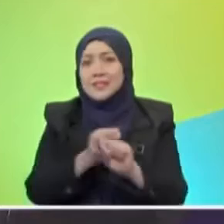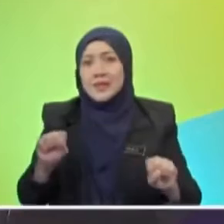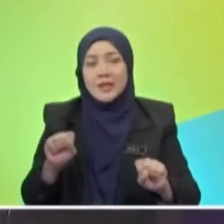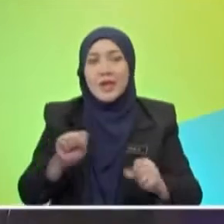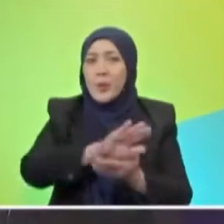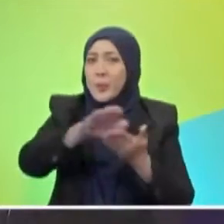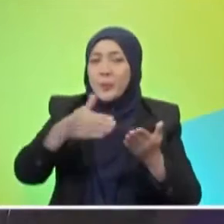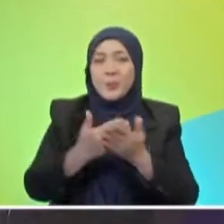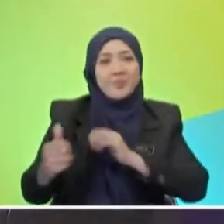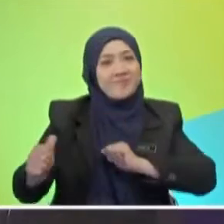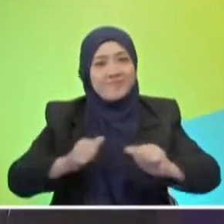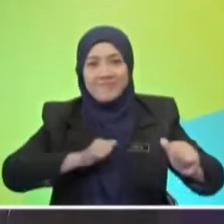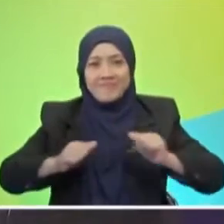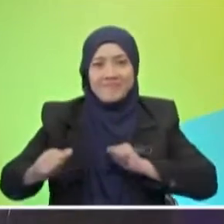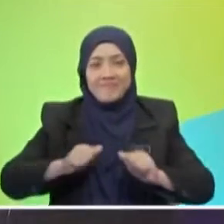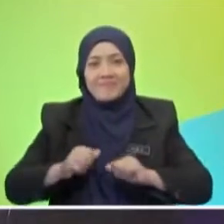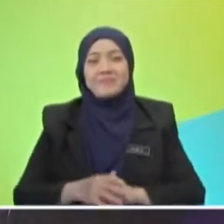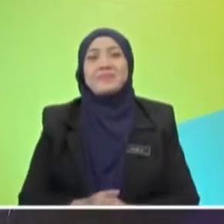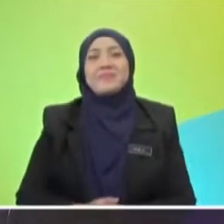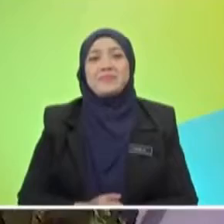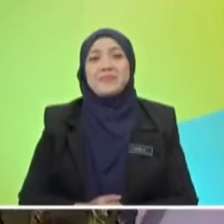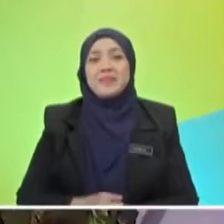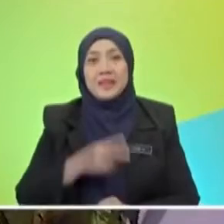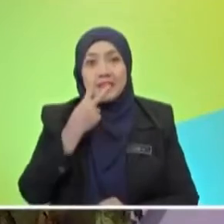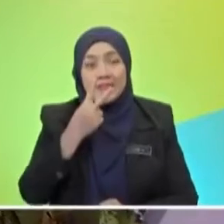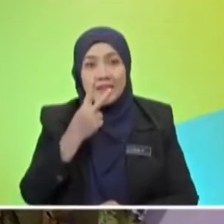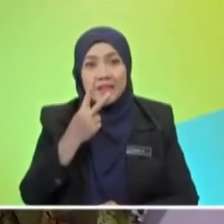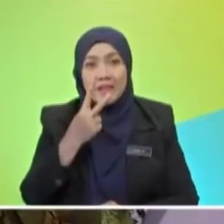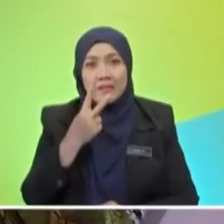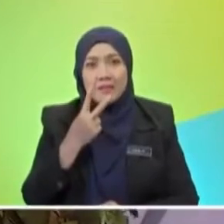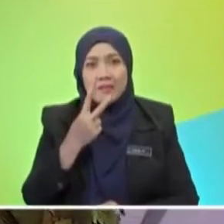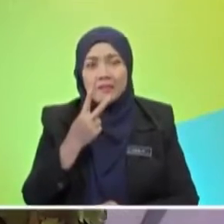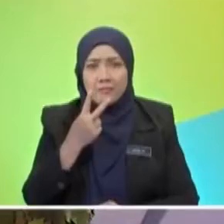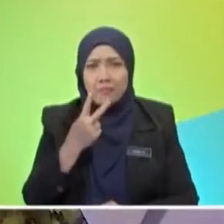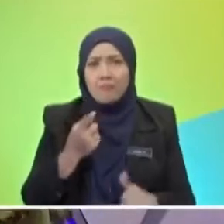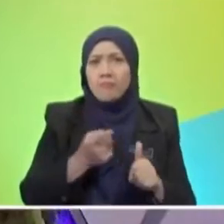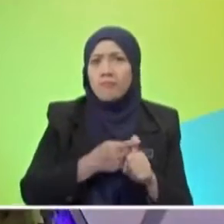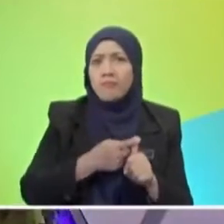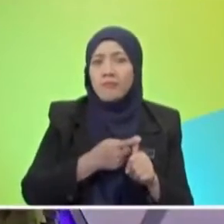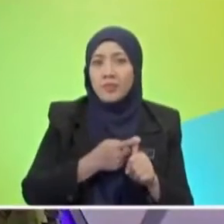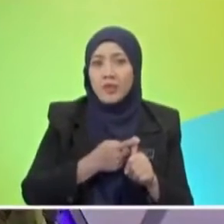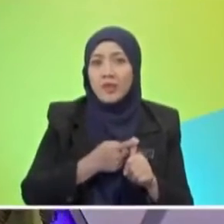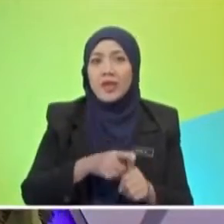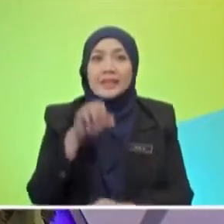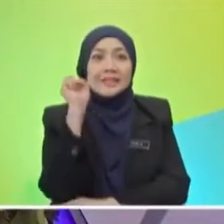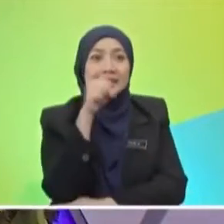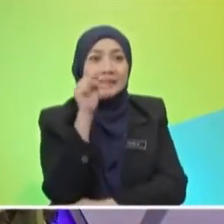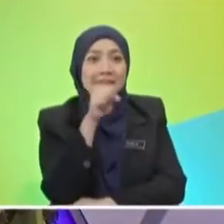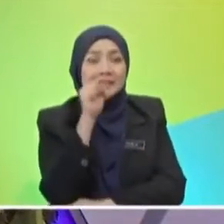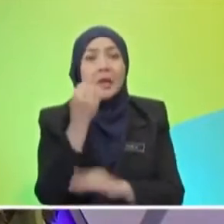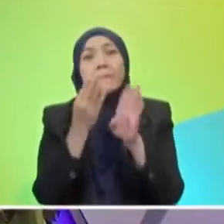Kita teruskan yang pertama. Kita nak ketuk-ketuk buka pintu. Aci, aci,